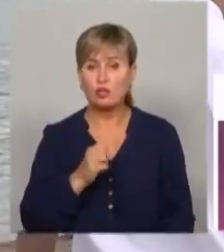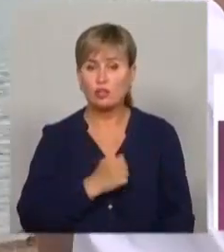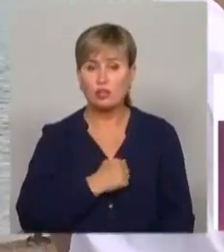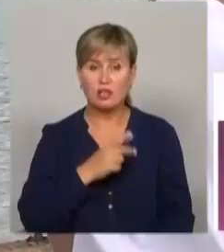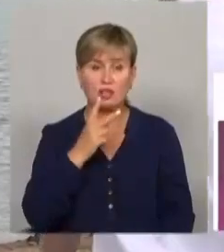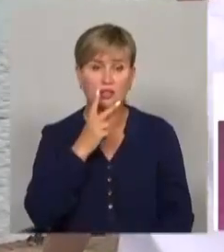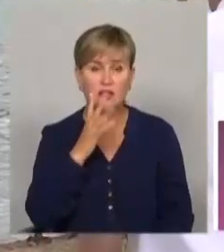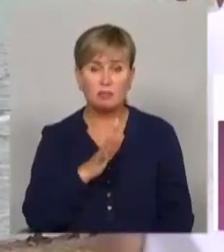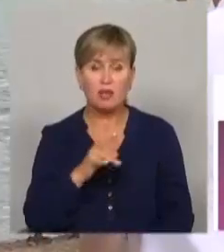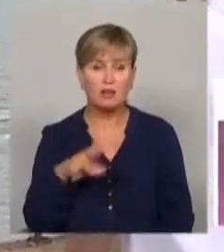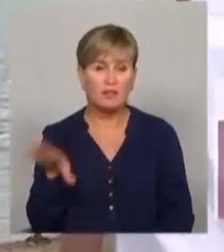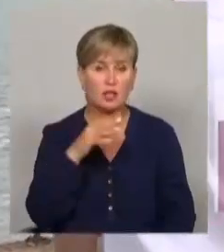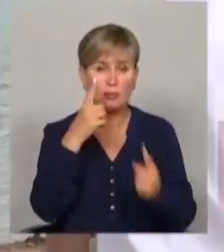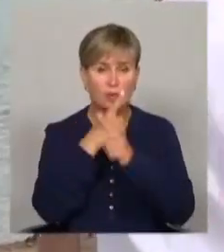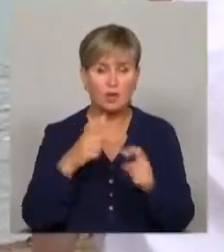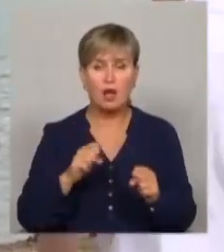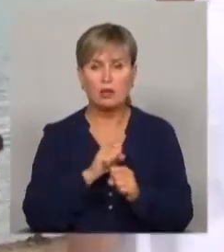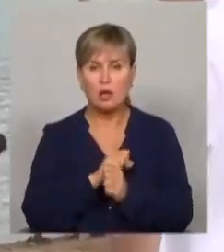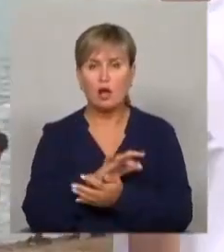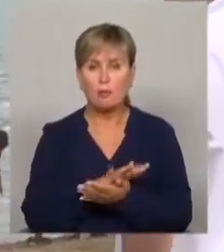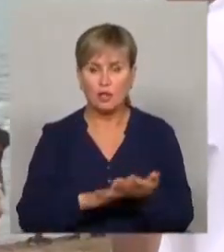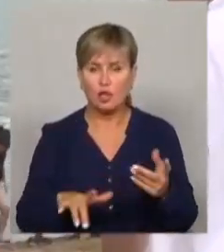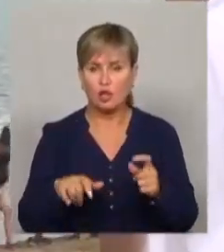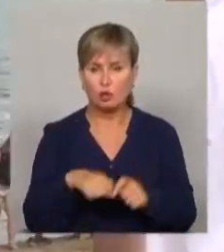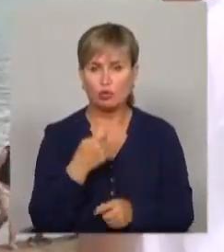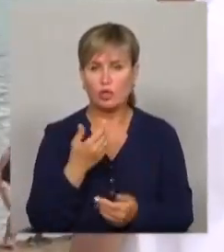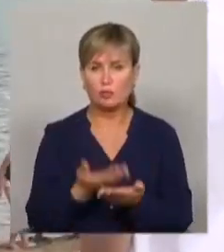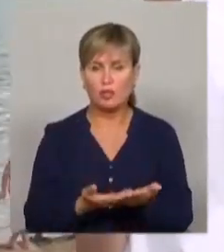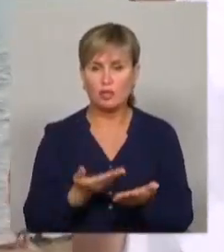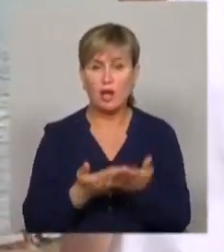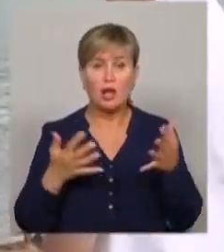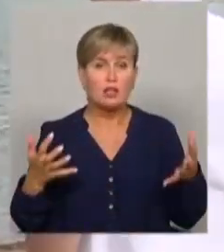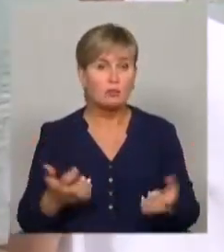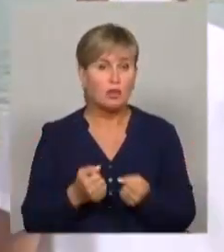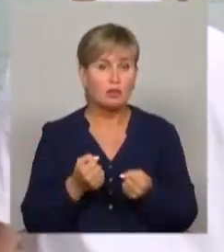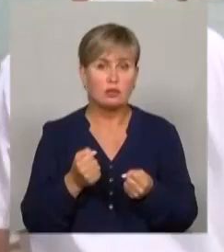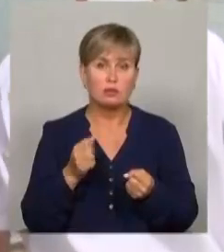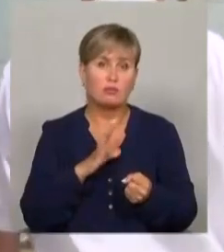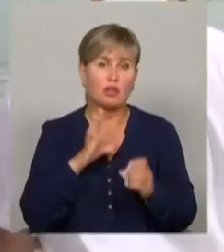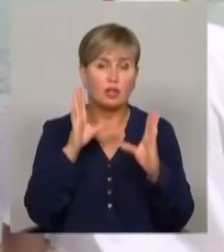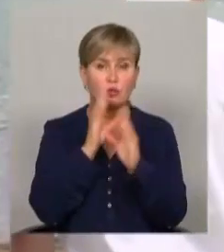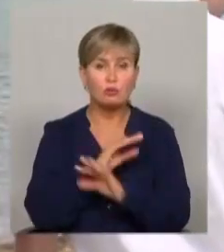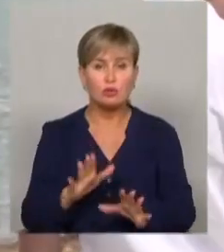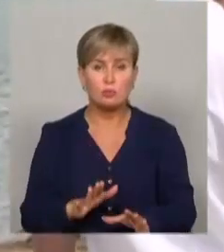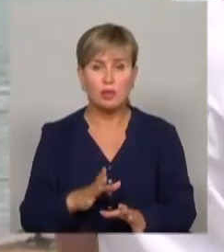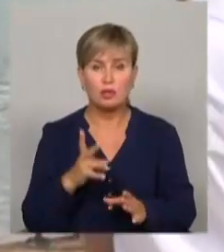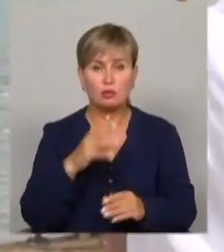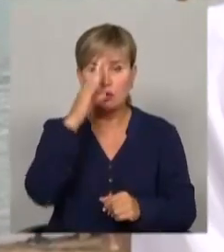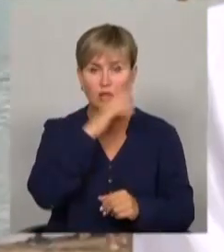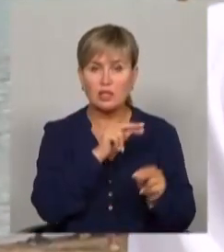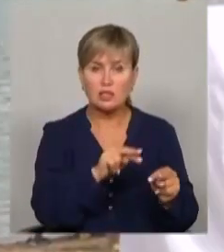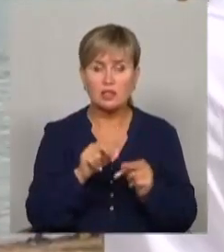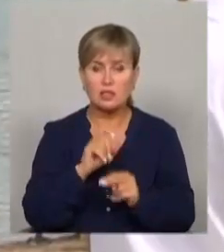все наши предупреждение отдыхающие продолжают нарушать рекомендации а ведь спасатели могут не всегда успеть родителям нужно следить за детей